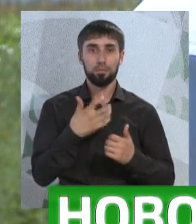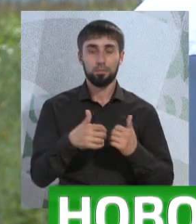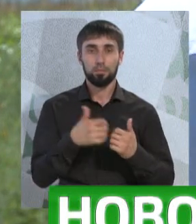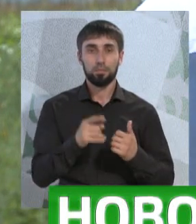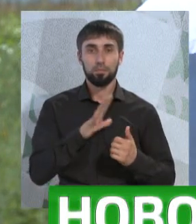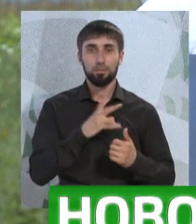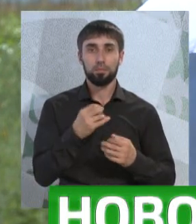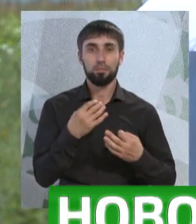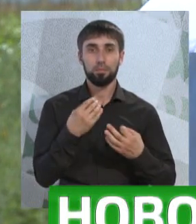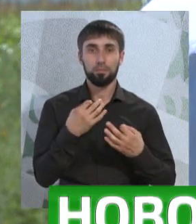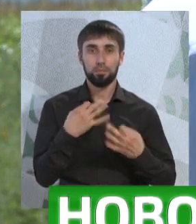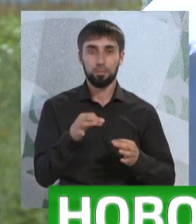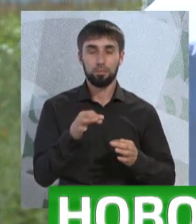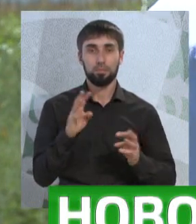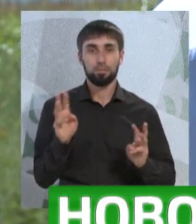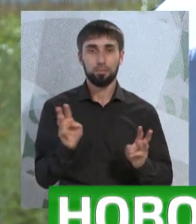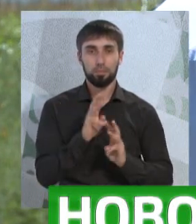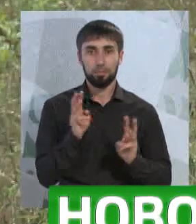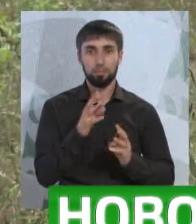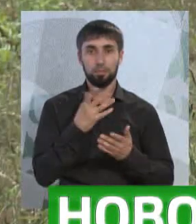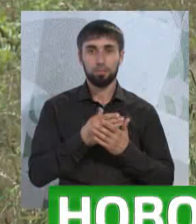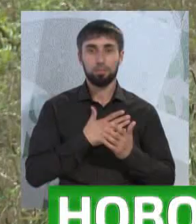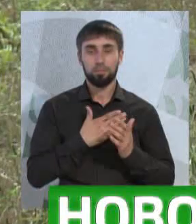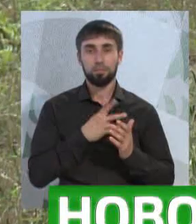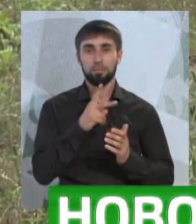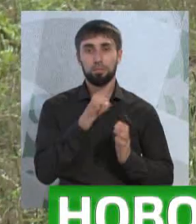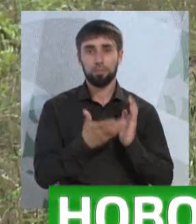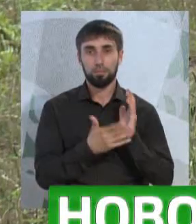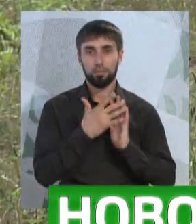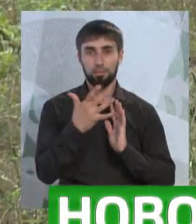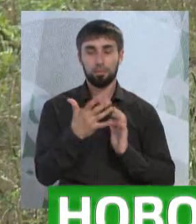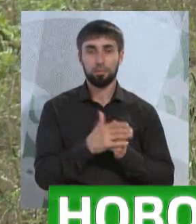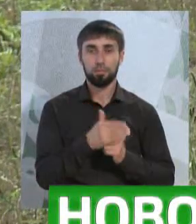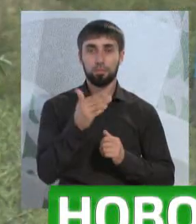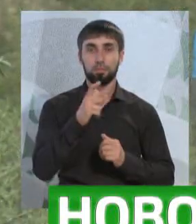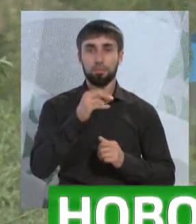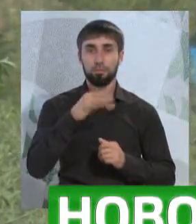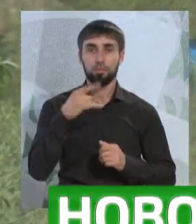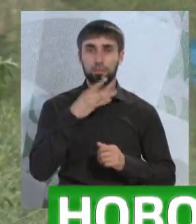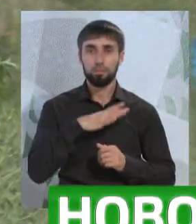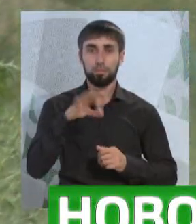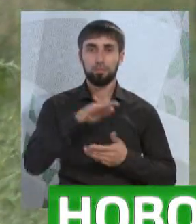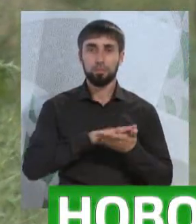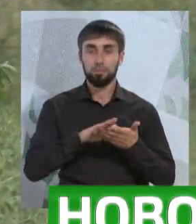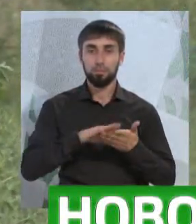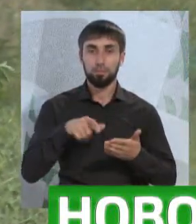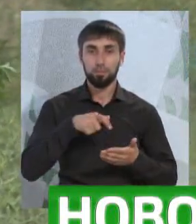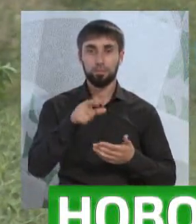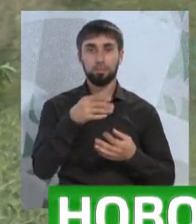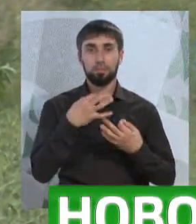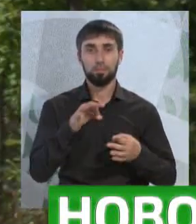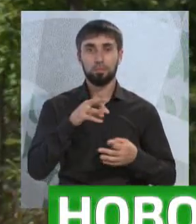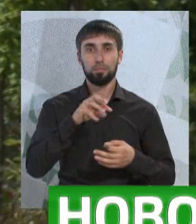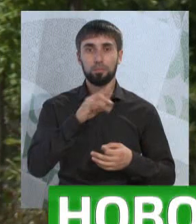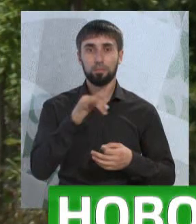чтобы не допустить пожары в наших лесах. В эффективности этих мер экологи убеждались не раз, а прочищенные дороги позволяют мобильным